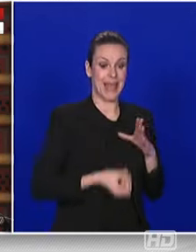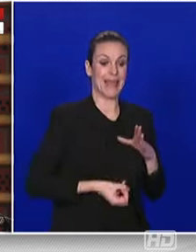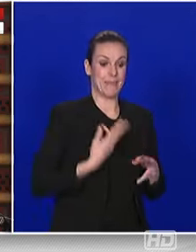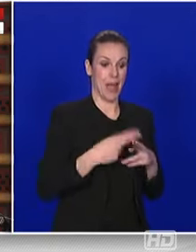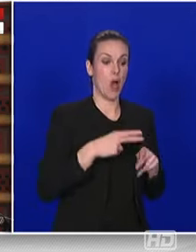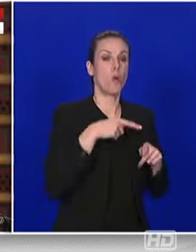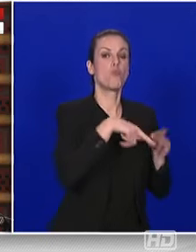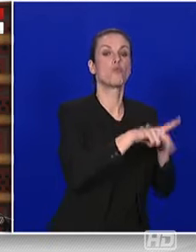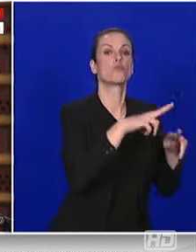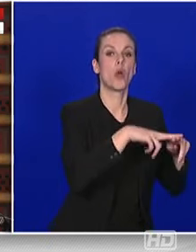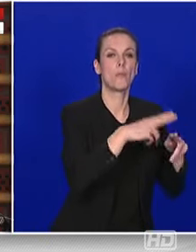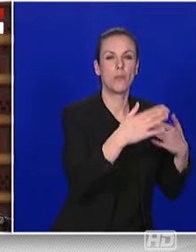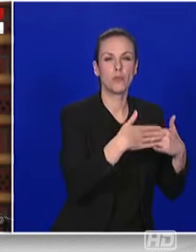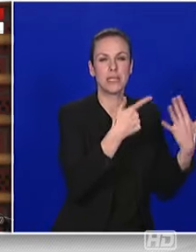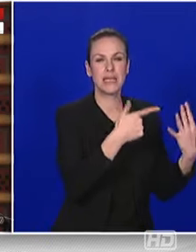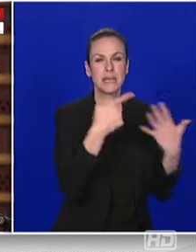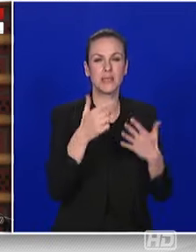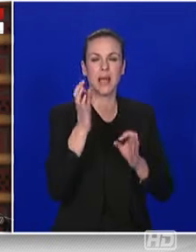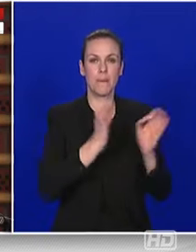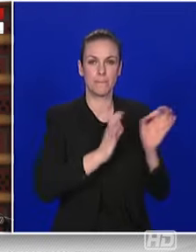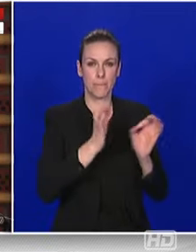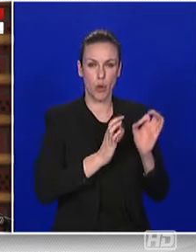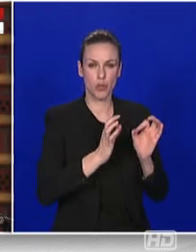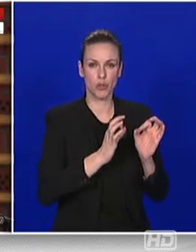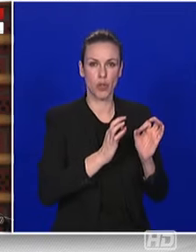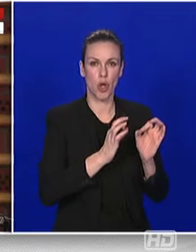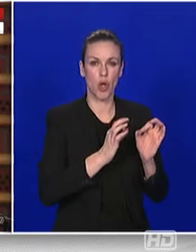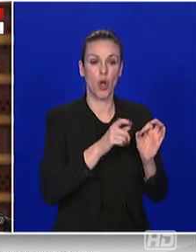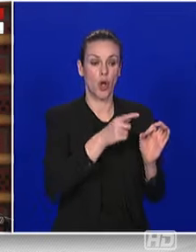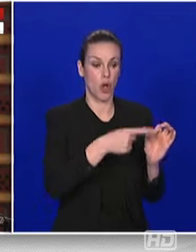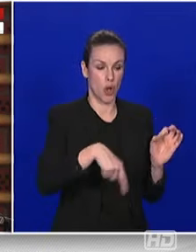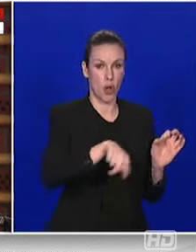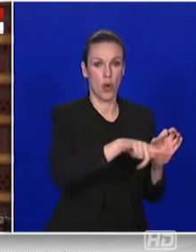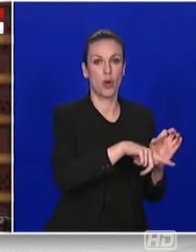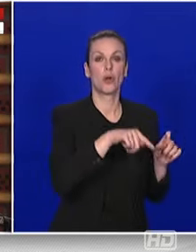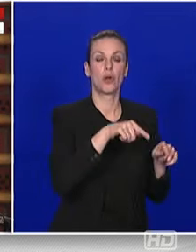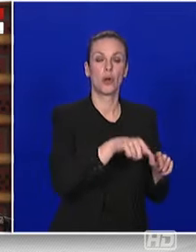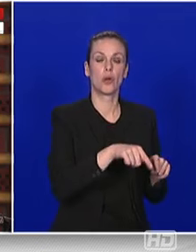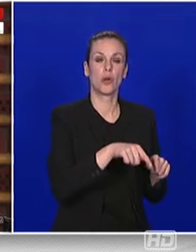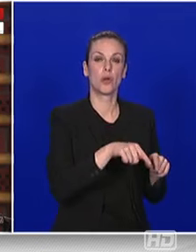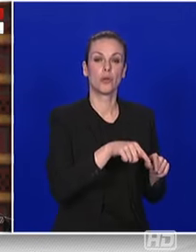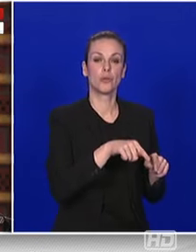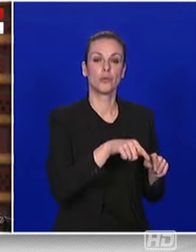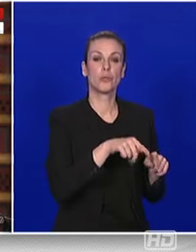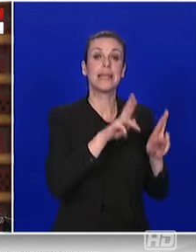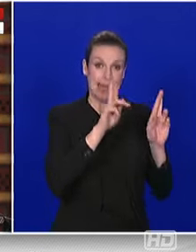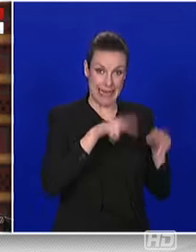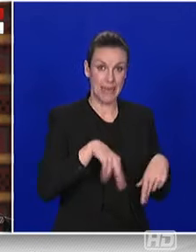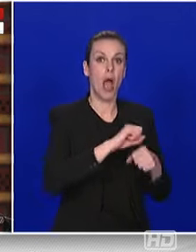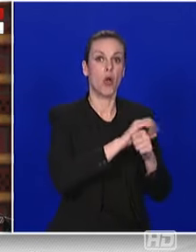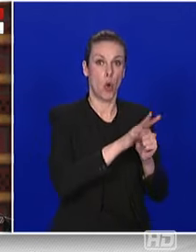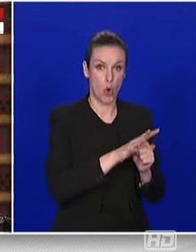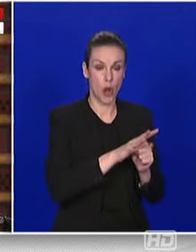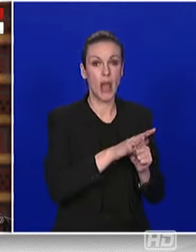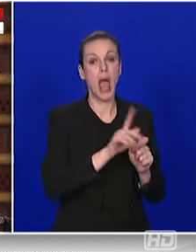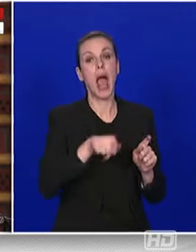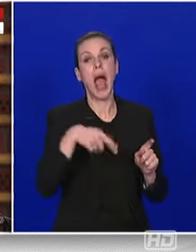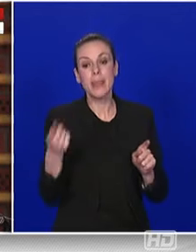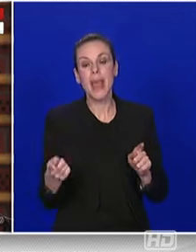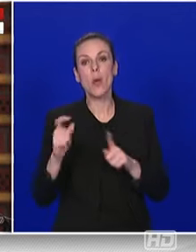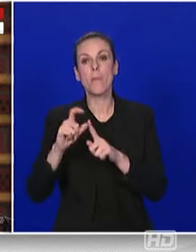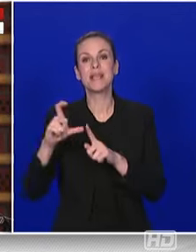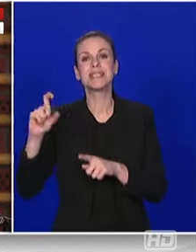bolnice, negdje oko 77% je onih koji su pozitivni u odnosu na PCR test,